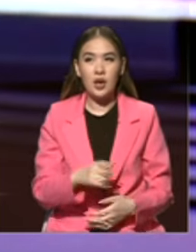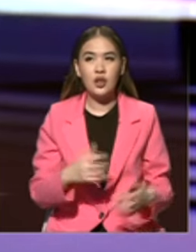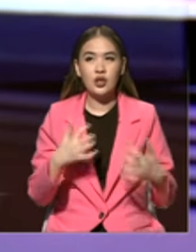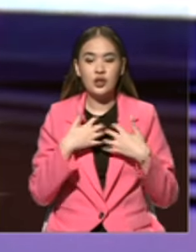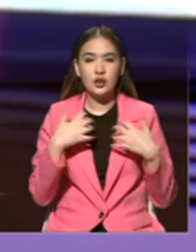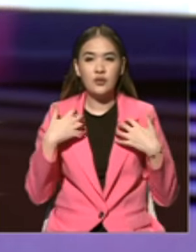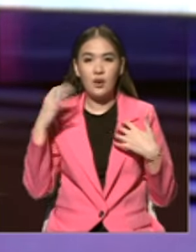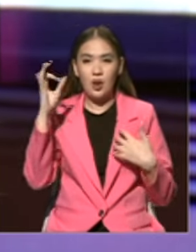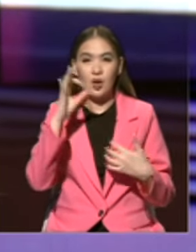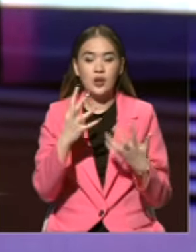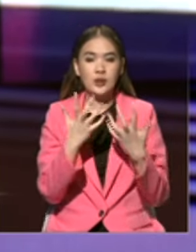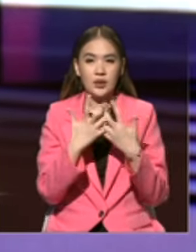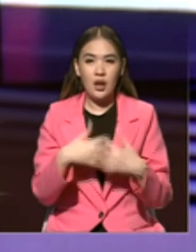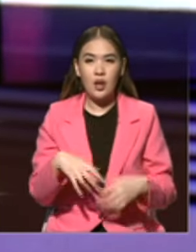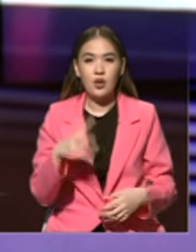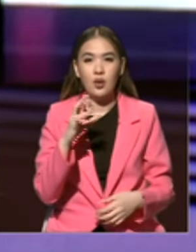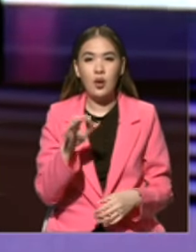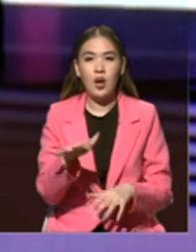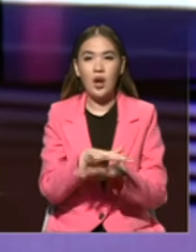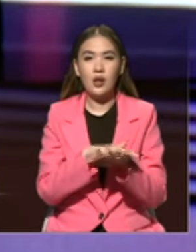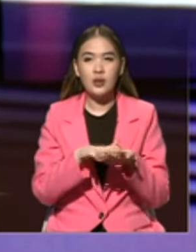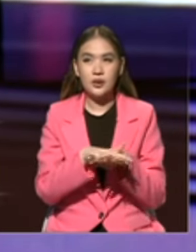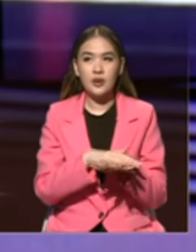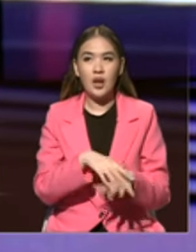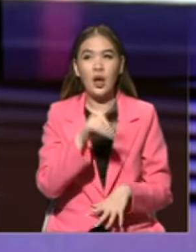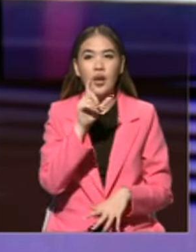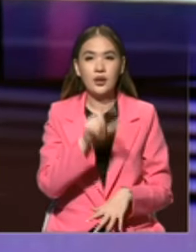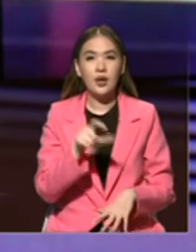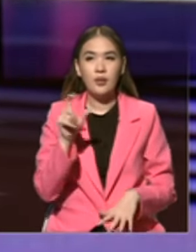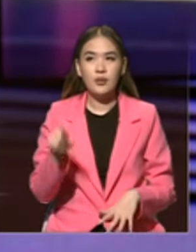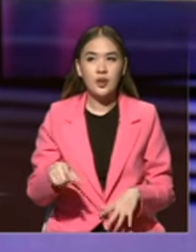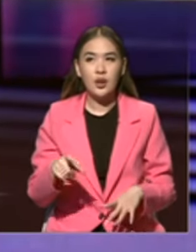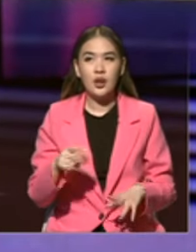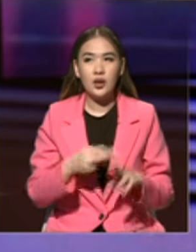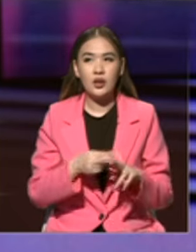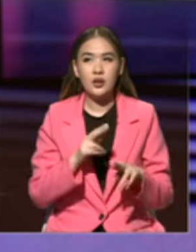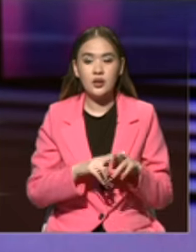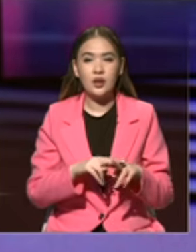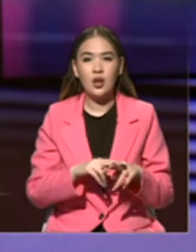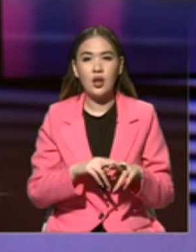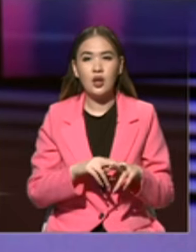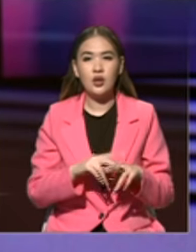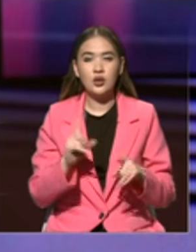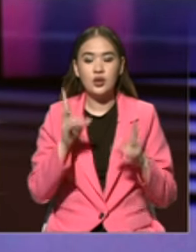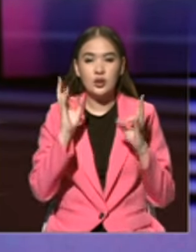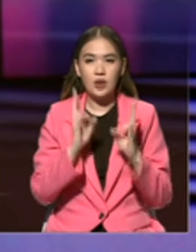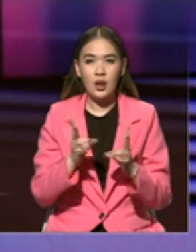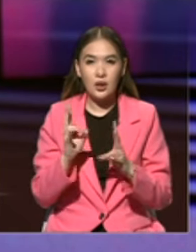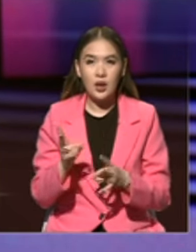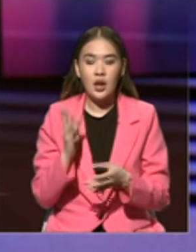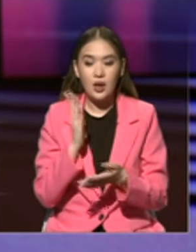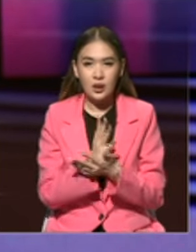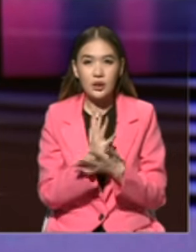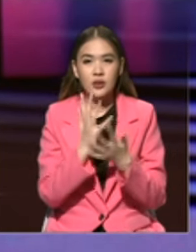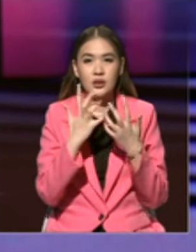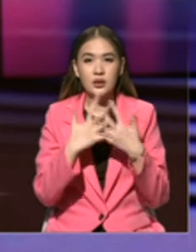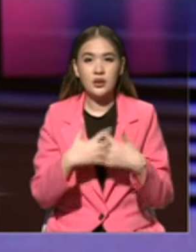жатырмыз. Халықтың, адамдардың, зардап шеккендердің саны бар ма Ауыл шаруашылығы министрлігінде? Ондай